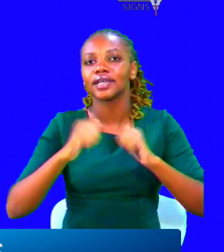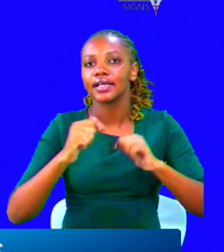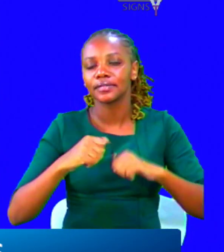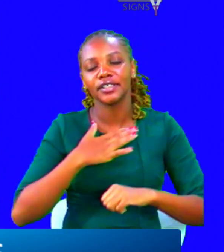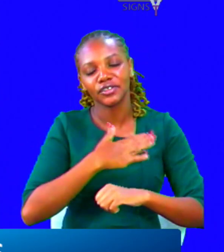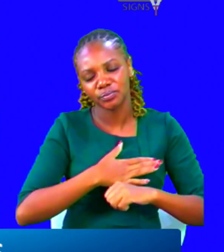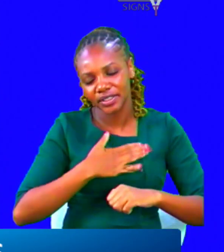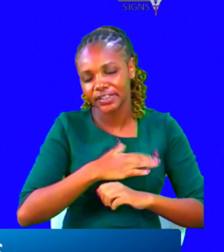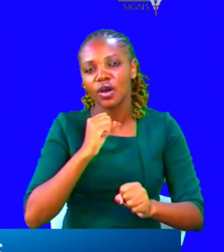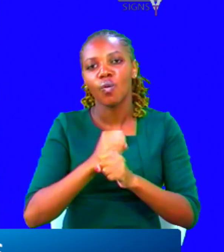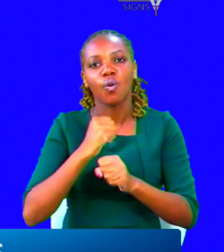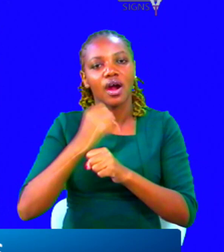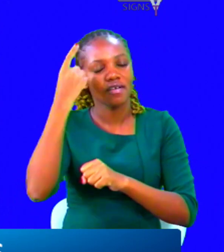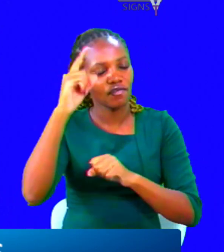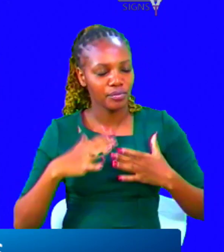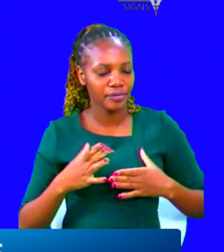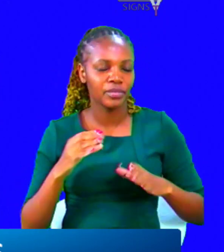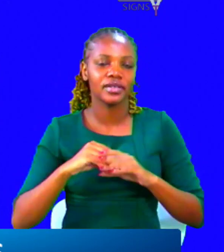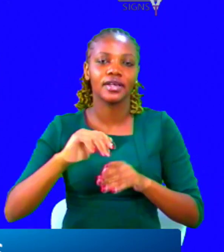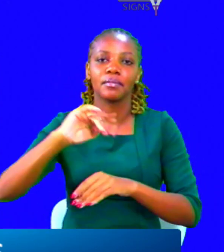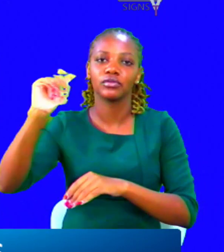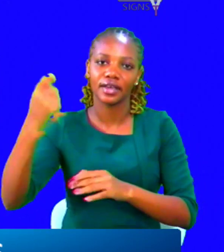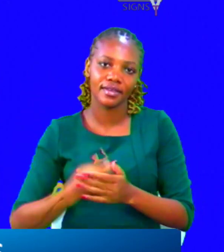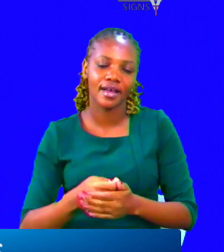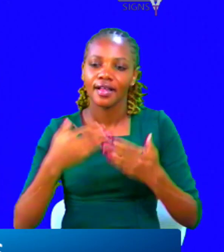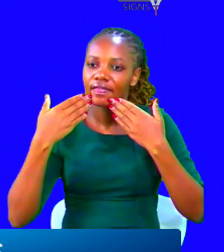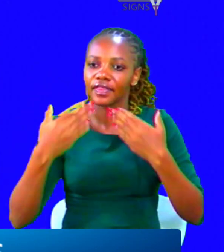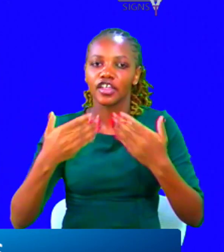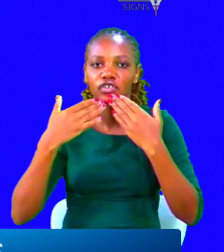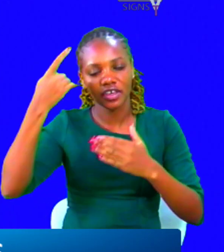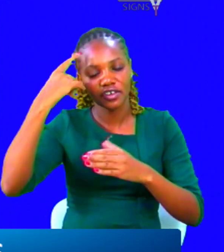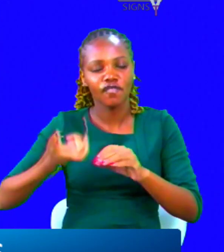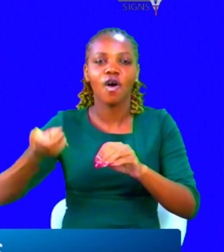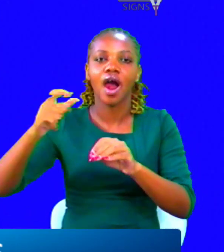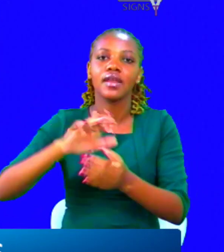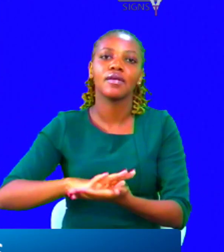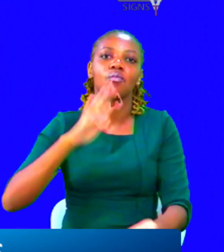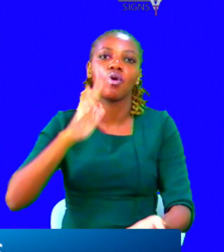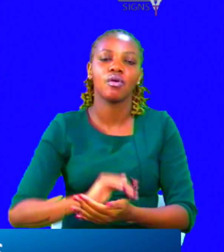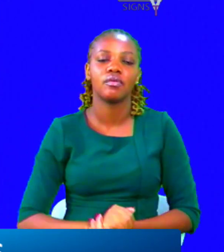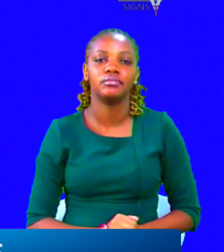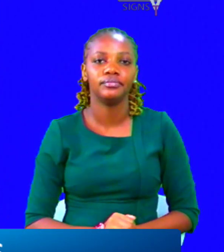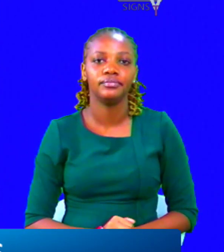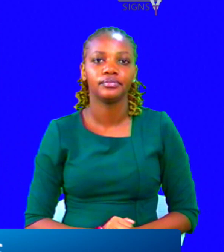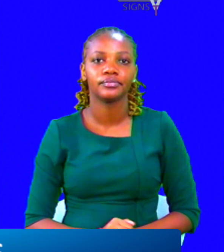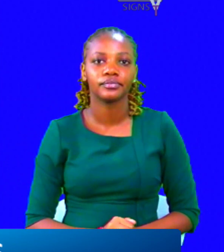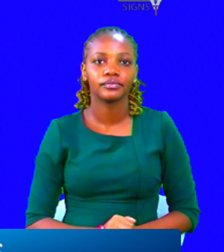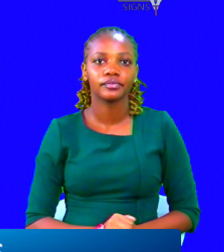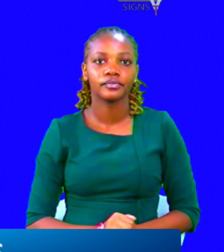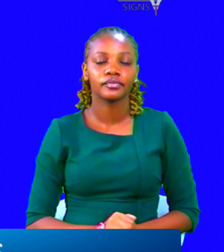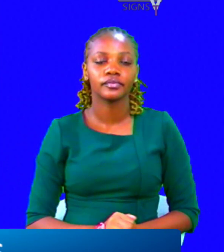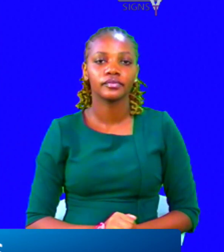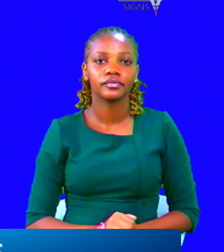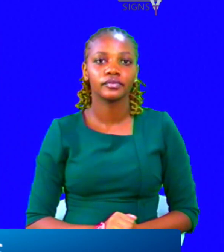yote tulisikizana utafanyia mambo ya Mlima Kenya, umetufanyia na ukatuongeza juu ya hayo. Wanajaribu